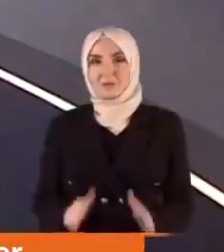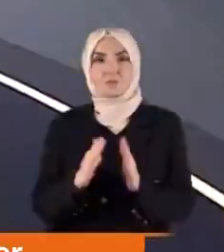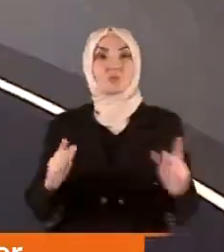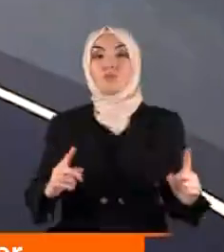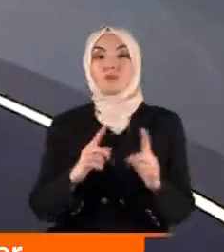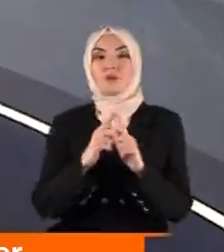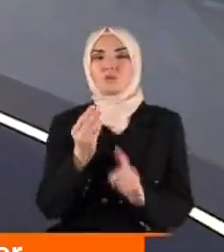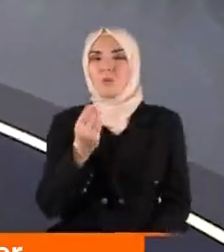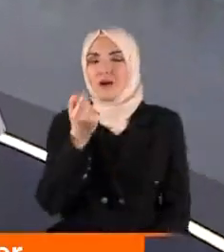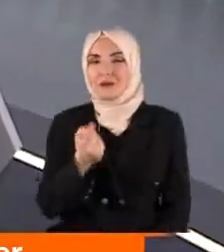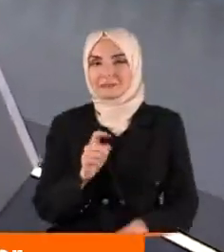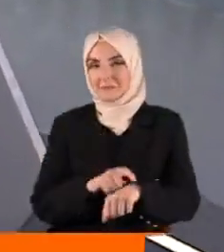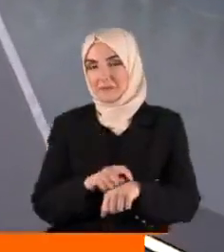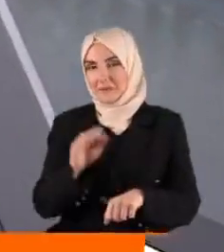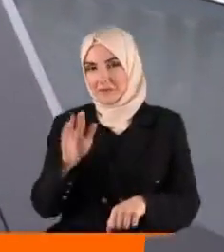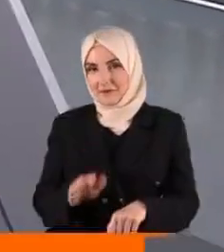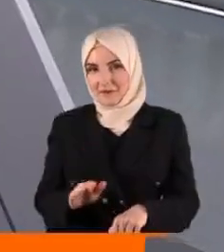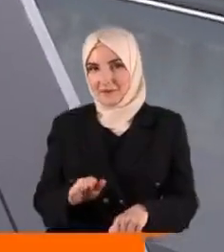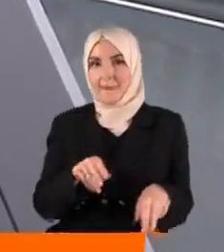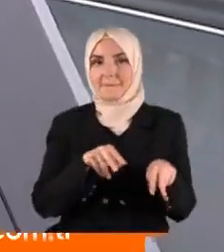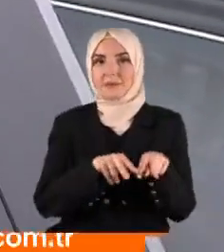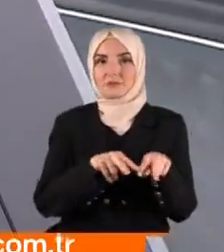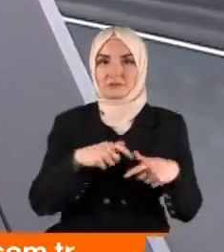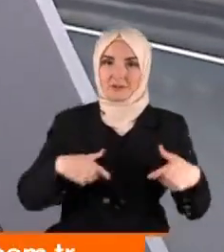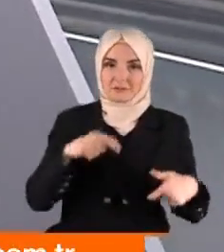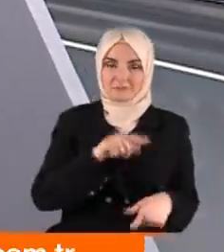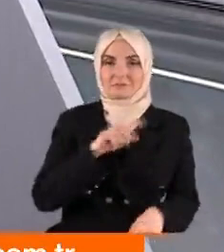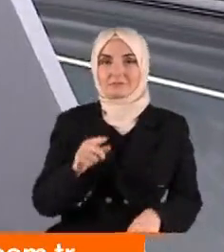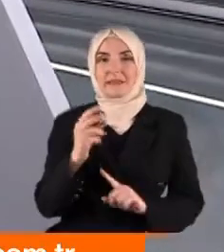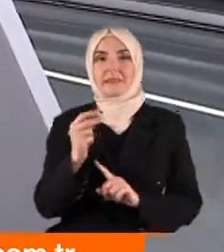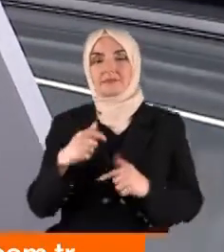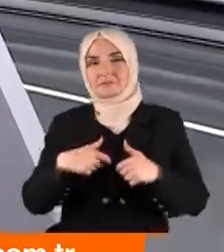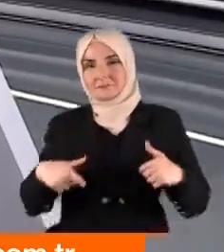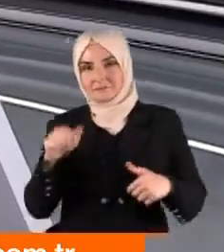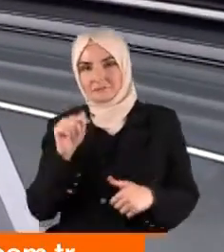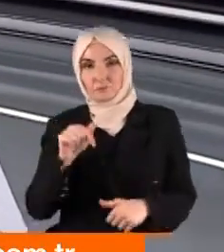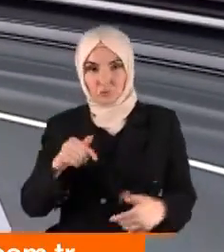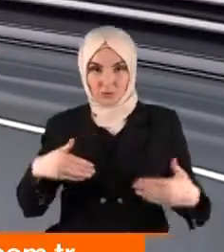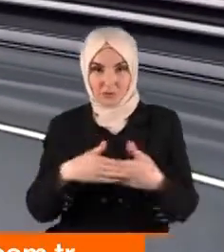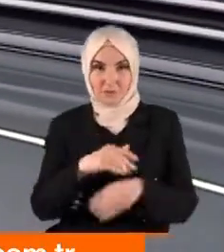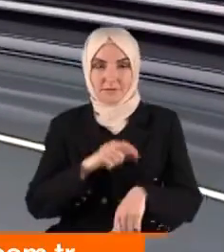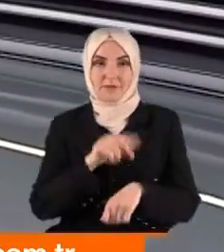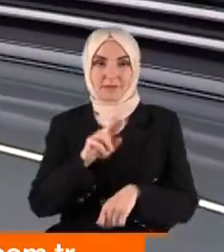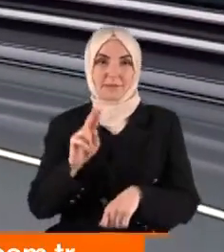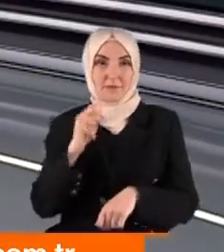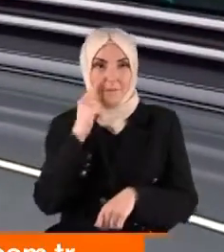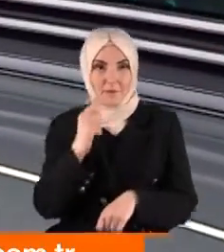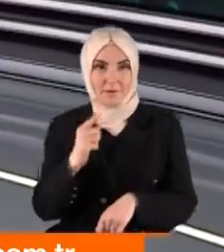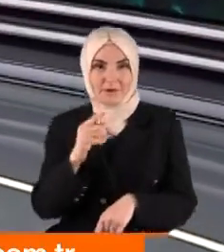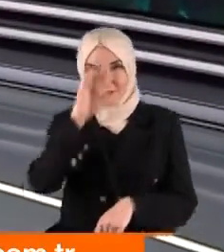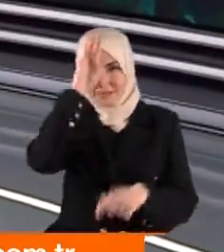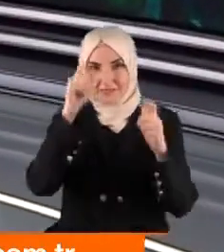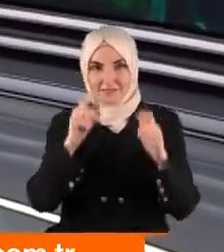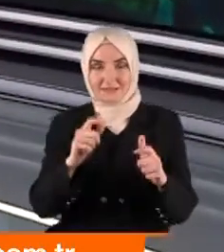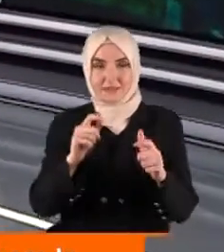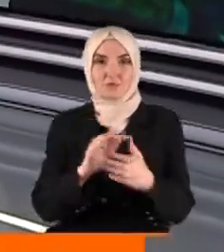Büyük finale çok az bir zaman kaldı. Manchester City, Inter bu akşam 22'de İstanbul'da Şampiyonlar Ligi finalinde karşı karşıya